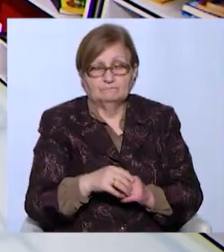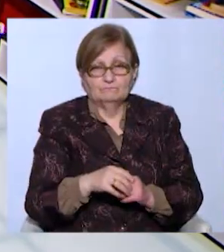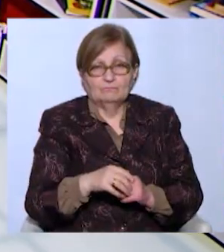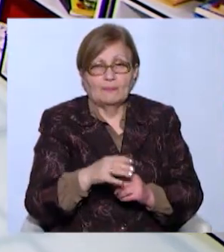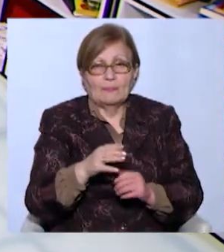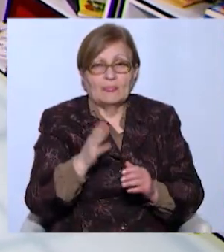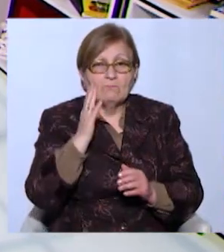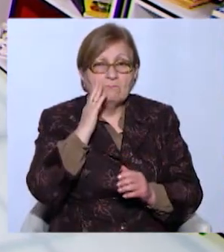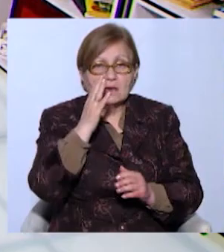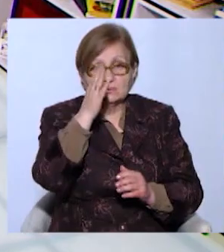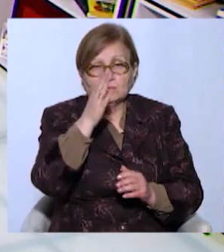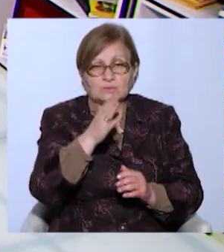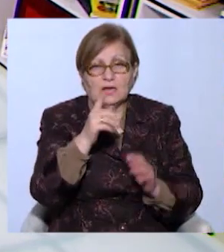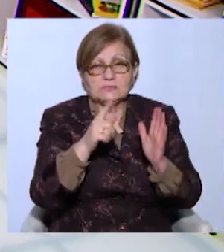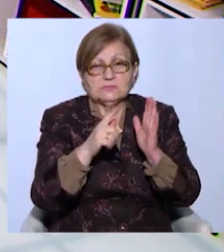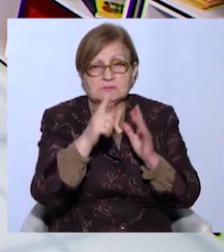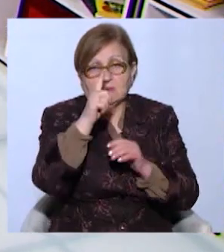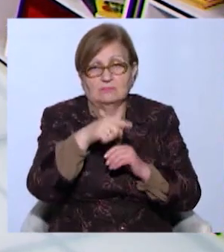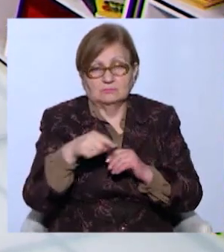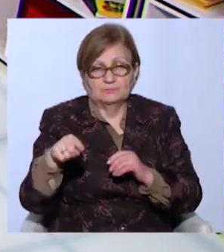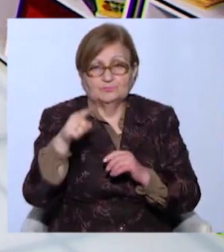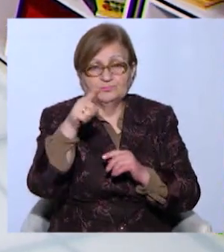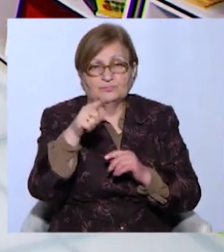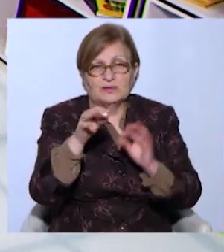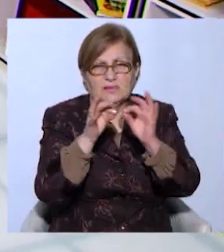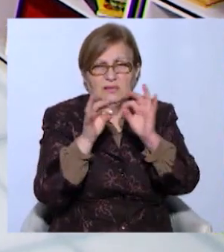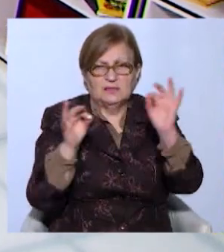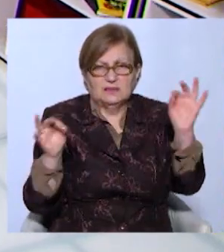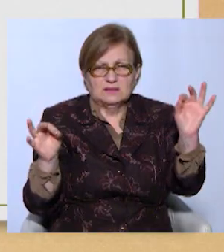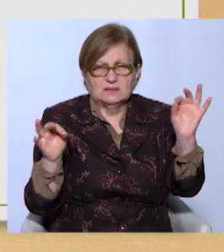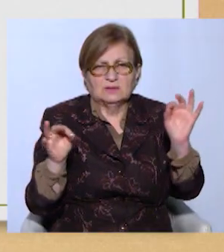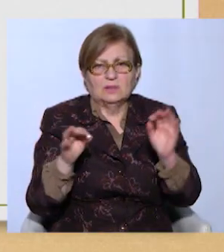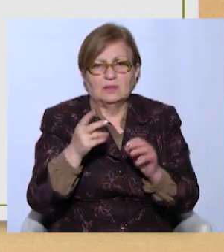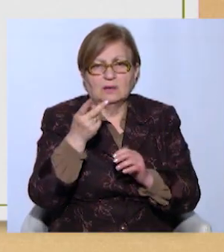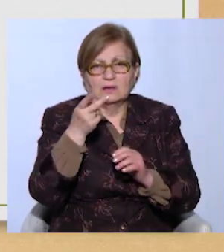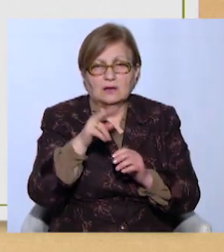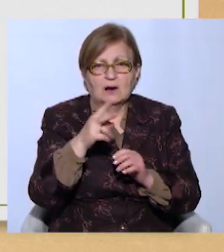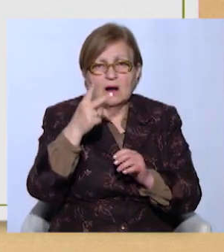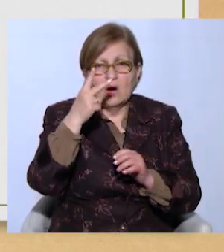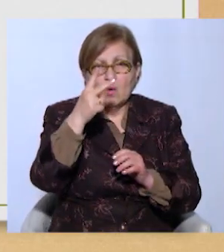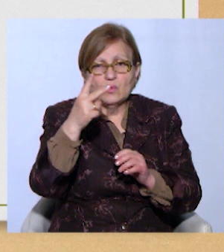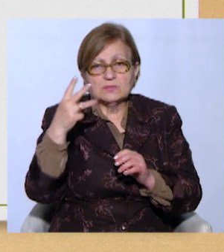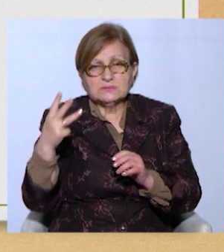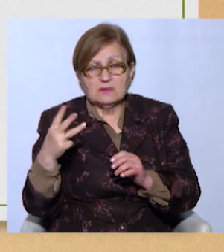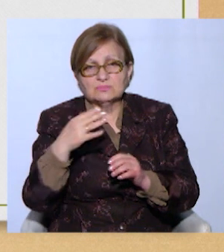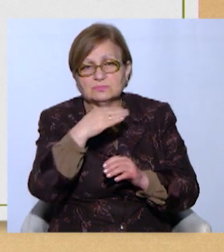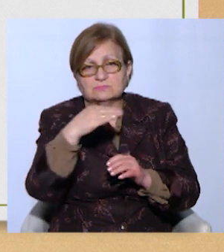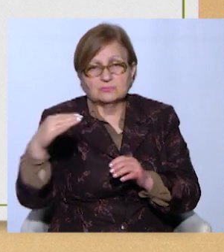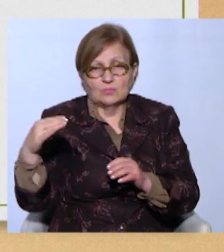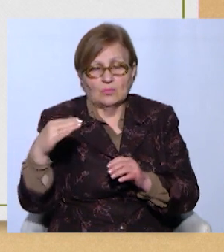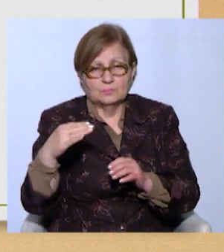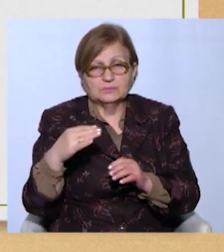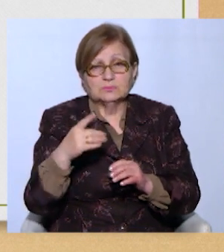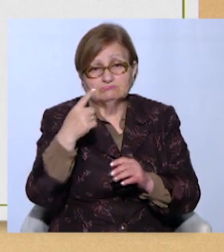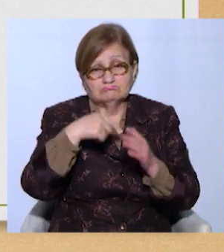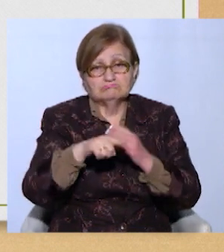მართკუთხა სამკუთხედში ჩახაზული წრეწირის შეხების წერტილი ჰიპოტენუზას 2-სა და 3-ის ტოლ მონაკვეთებად ყოფს,